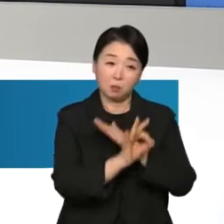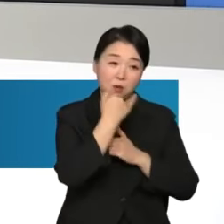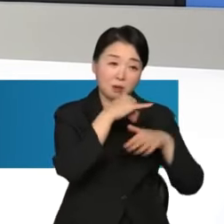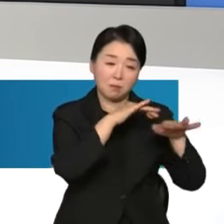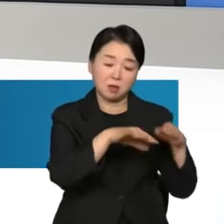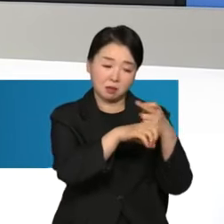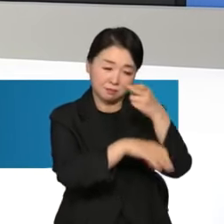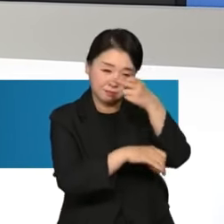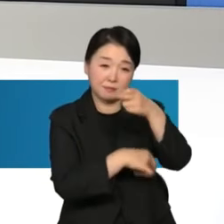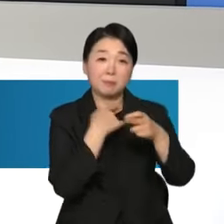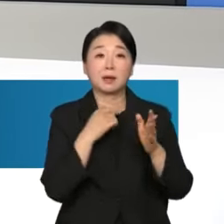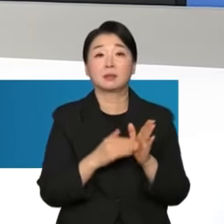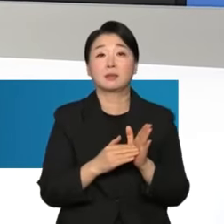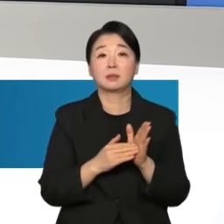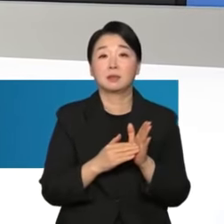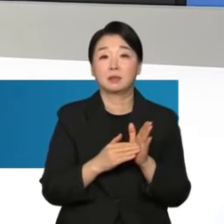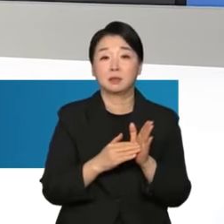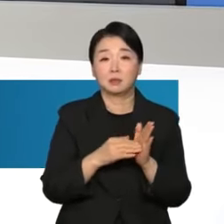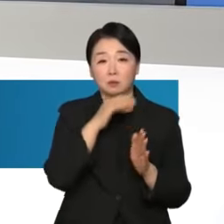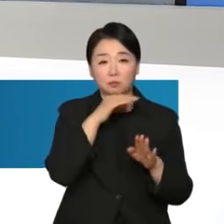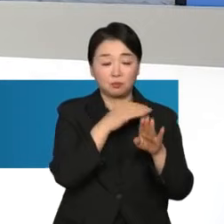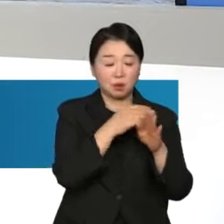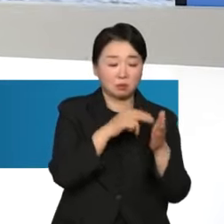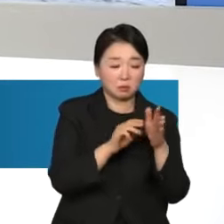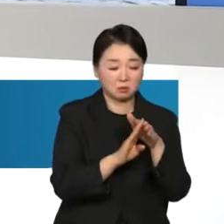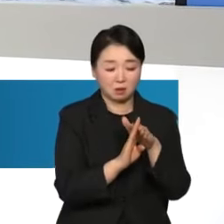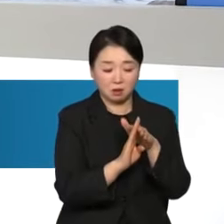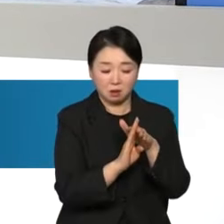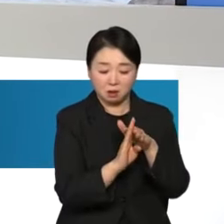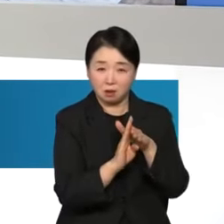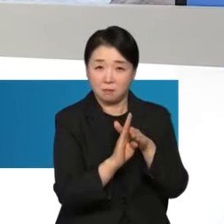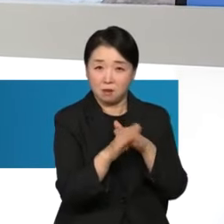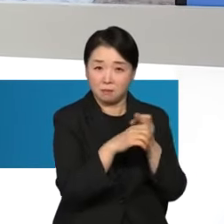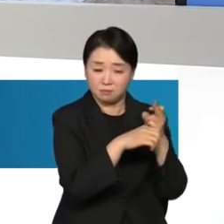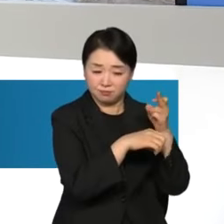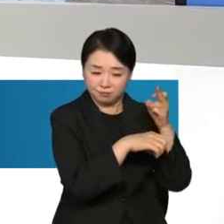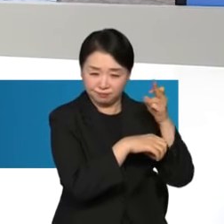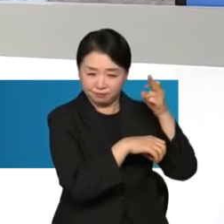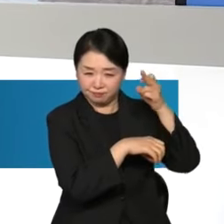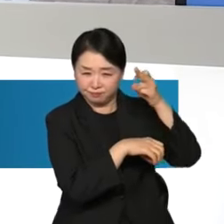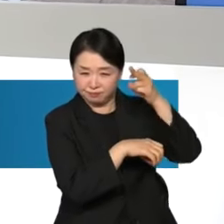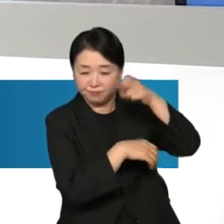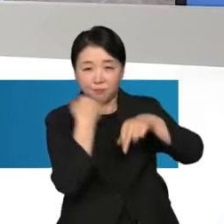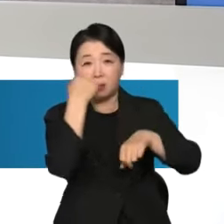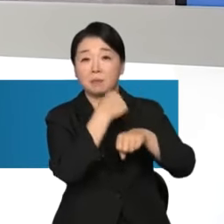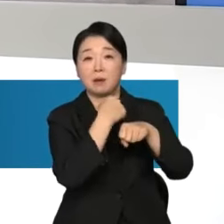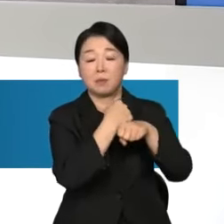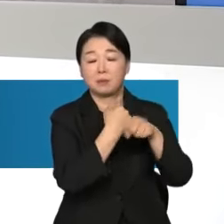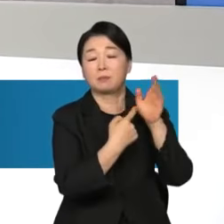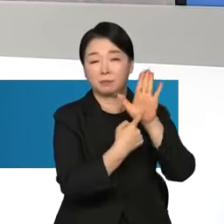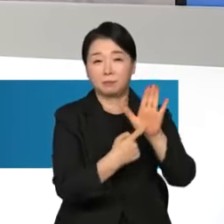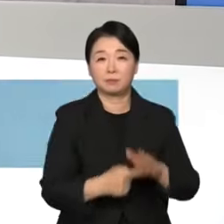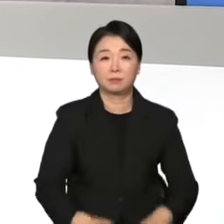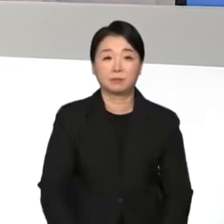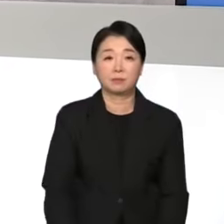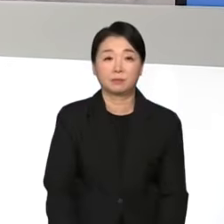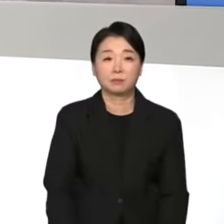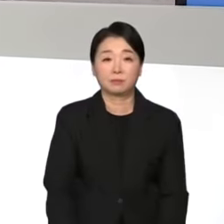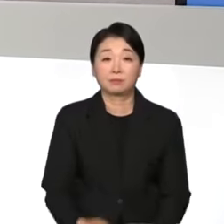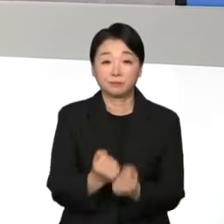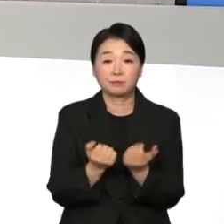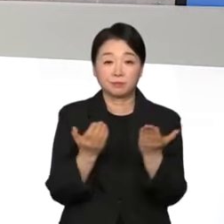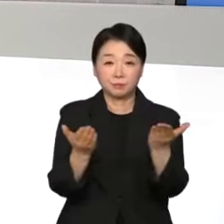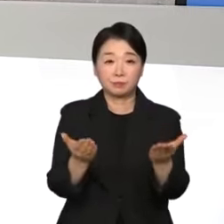발을 발사했습니다. 일각에선 북한이 잠수함 발사, 순항 미사일 개발에 나섰다는 분석까지 내놓고 있습니다. 첫